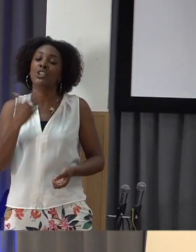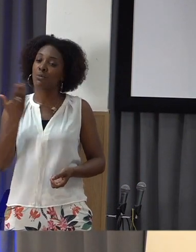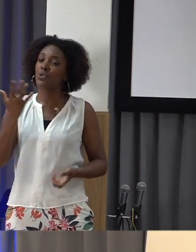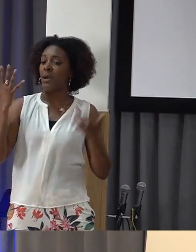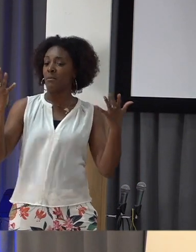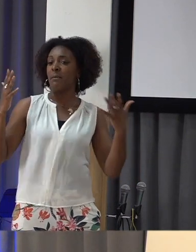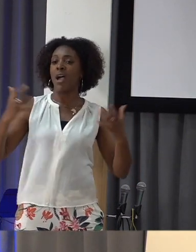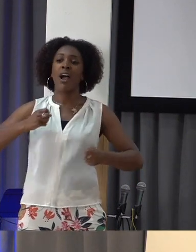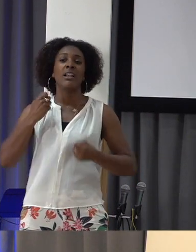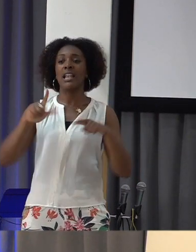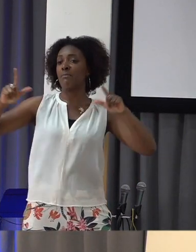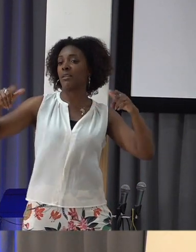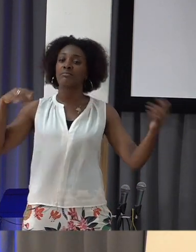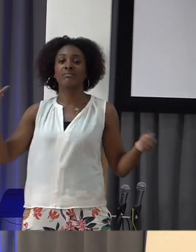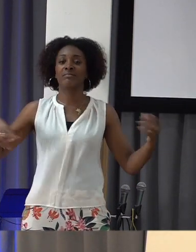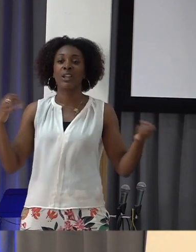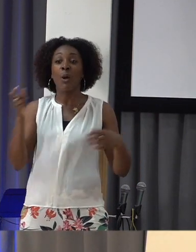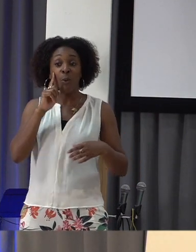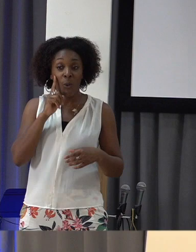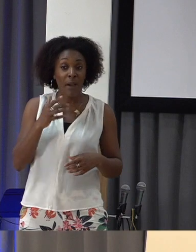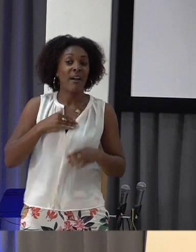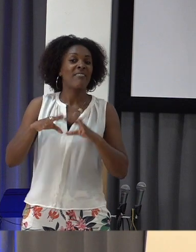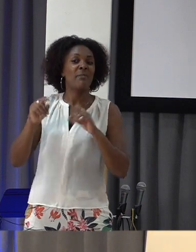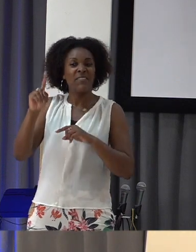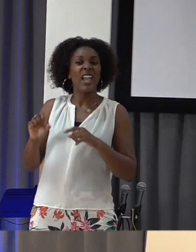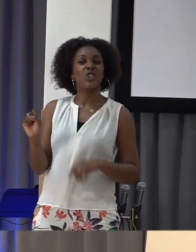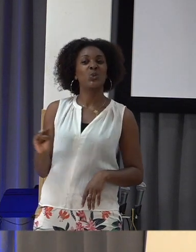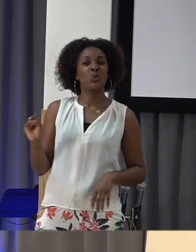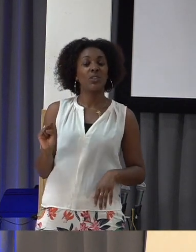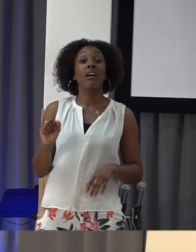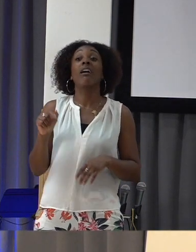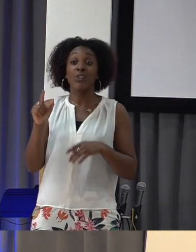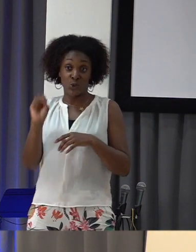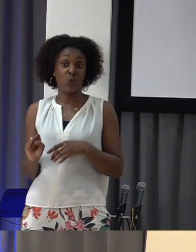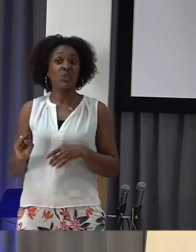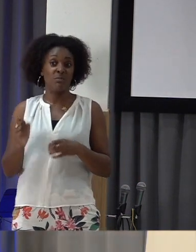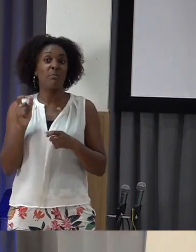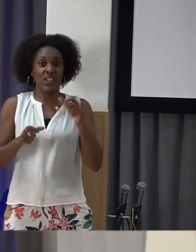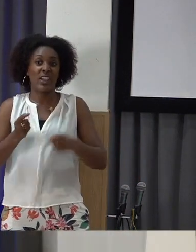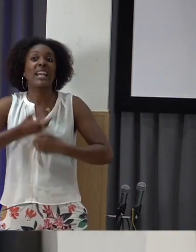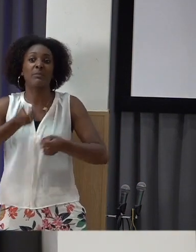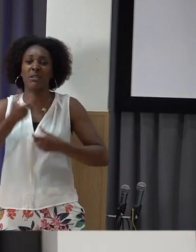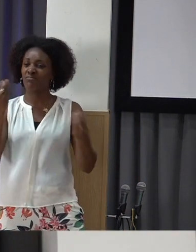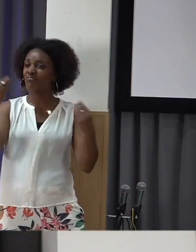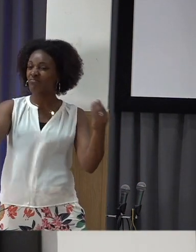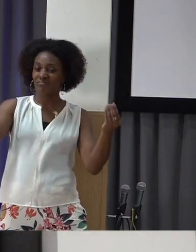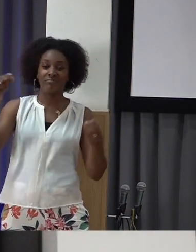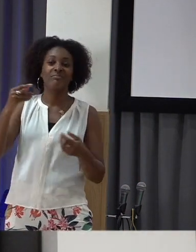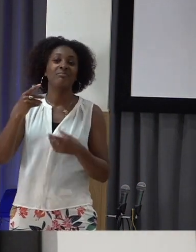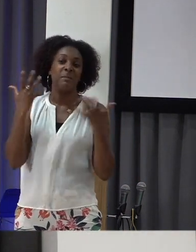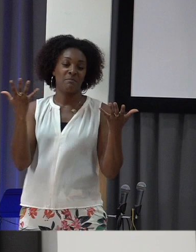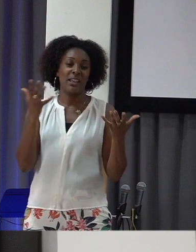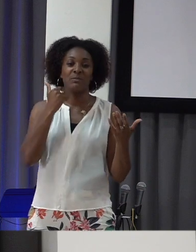parler, parce que mes ancêtres sont du Sud, et dans le Sud, on parle avec les mains. Et alors, je vous propose 4